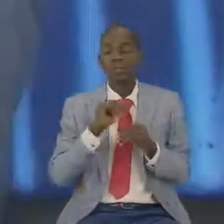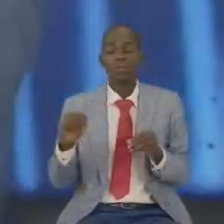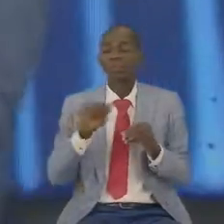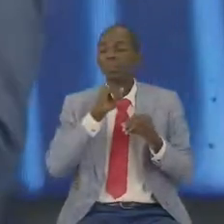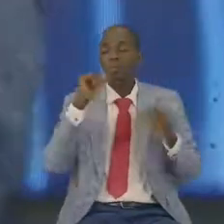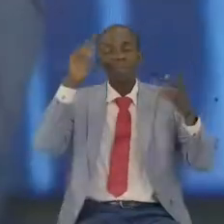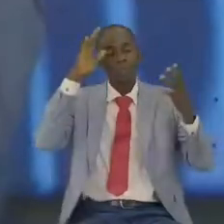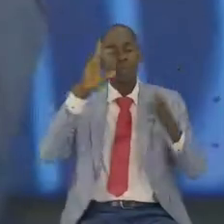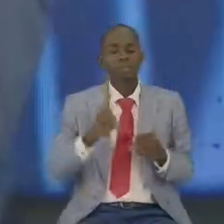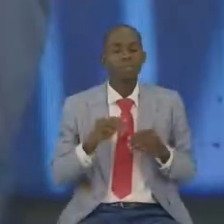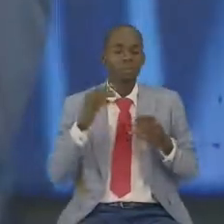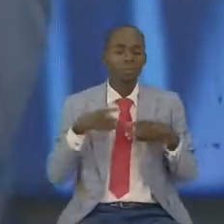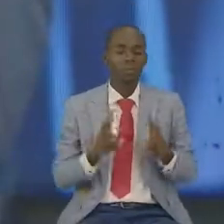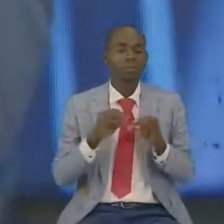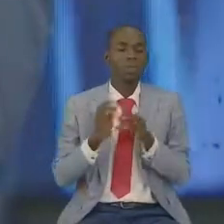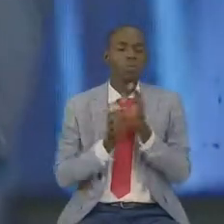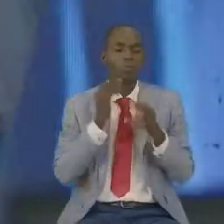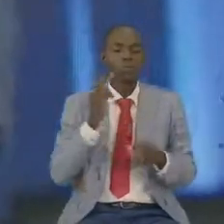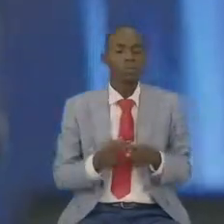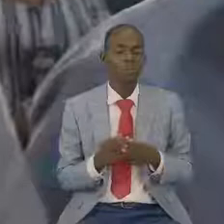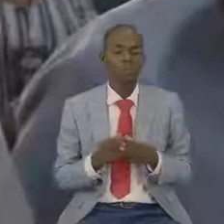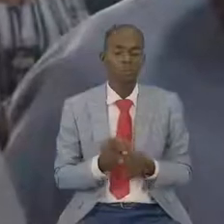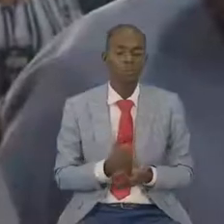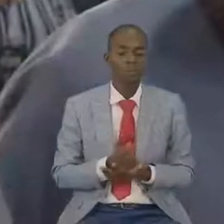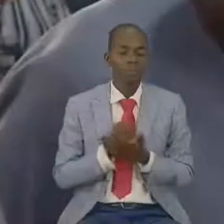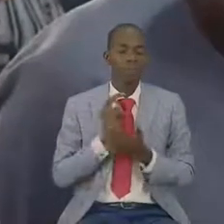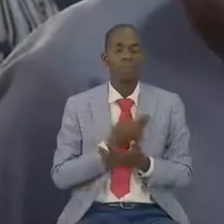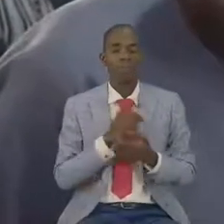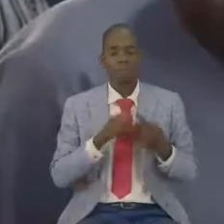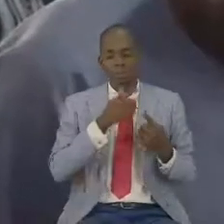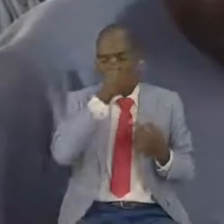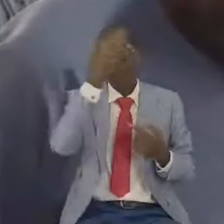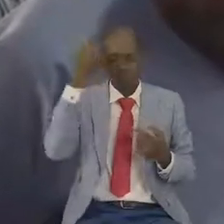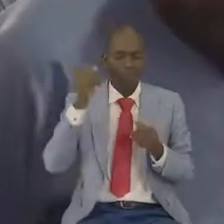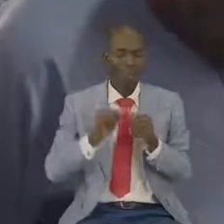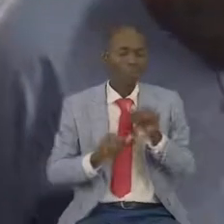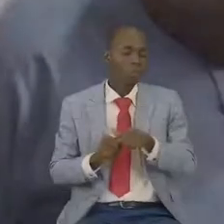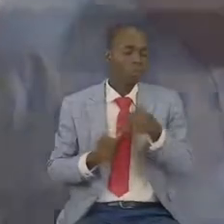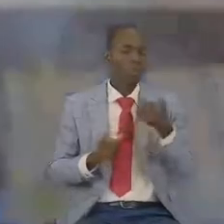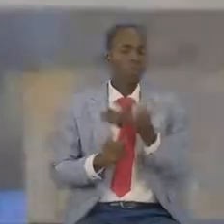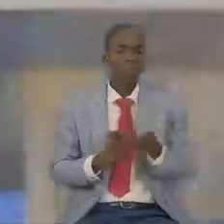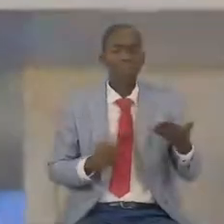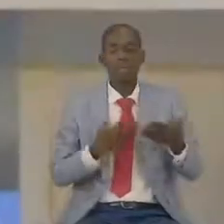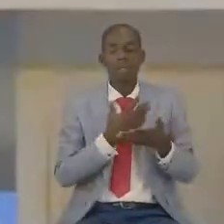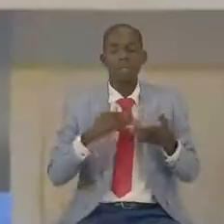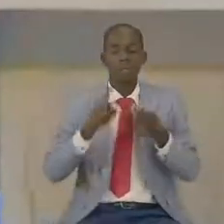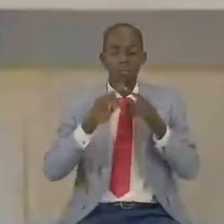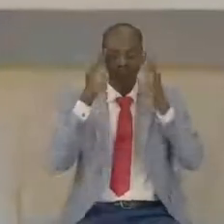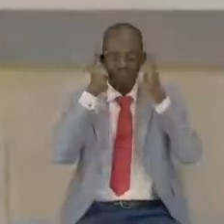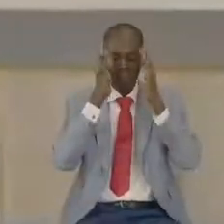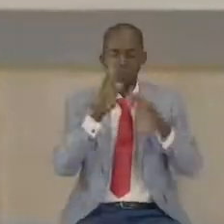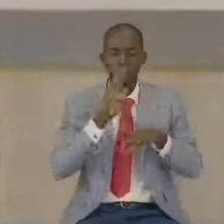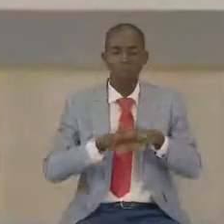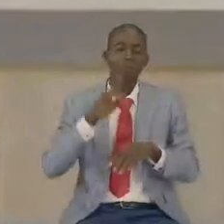sans précédent au nom de Jésus. Aide-nous, Seigneur, à oublier toute autre chose et à nous concentrer sur toi maintenant